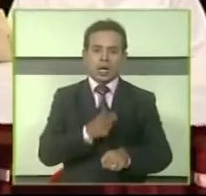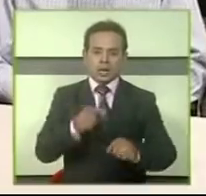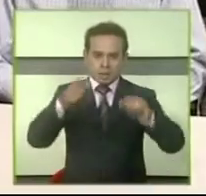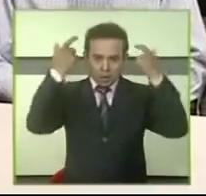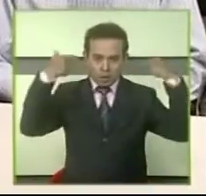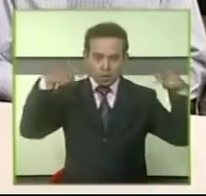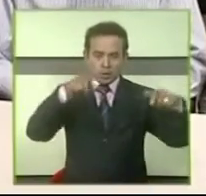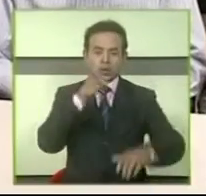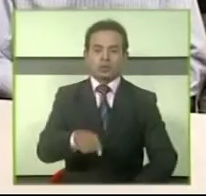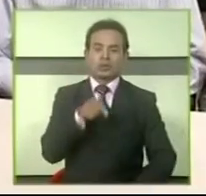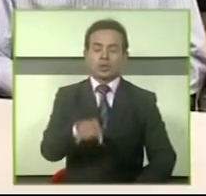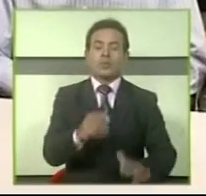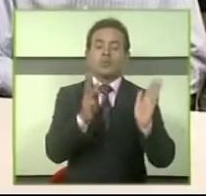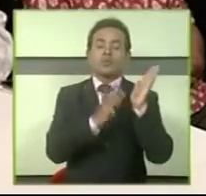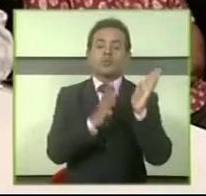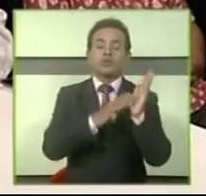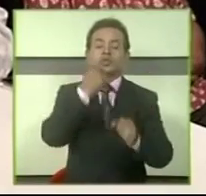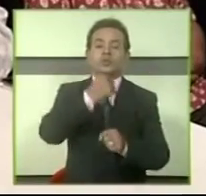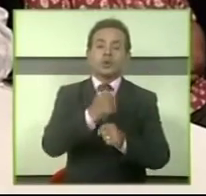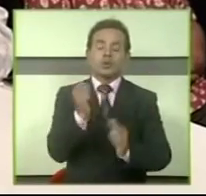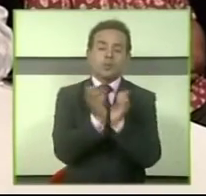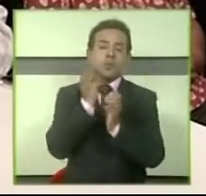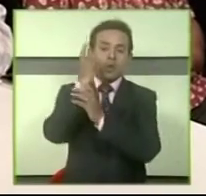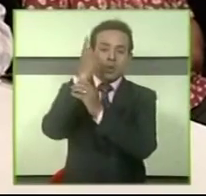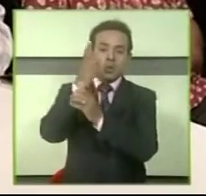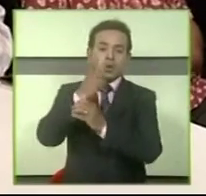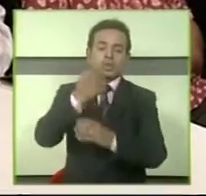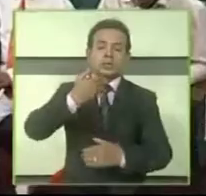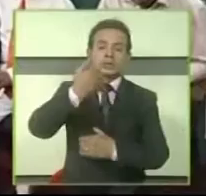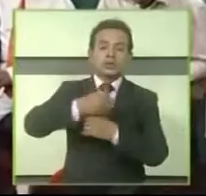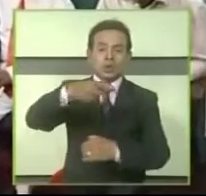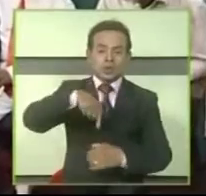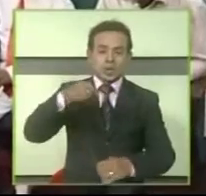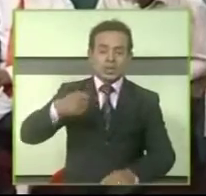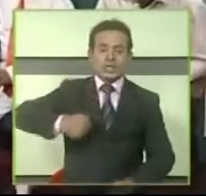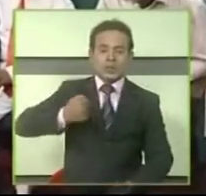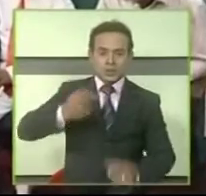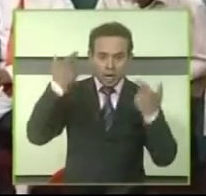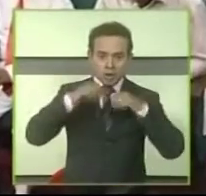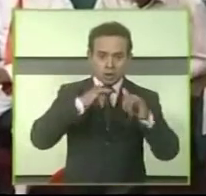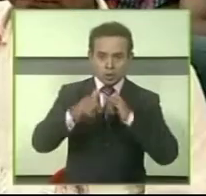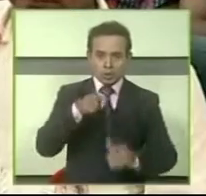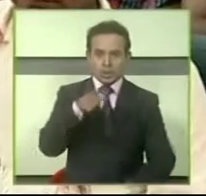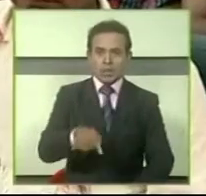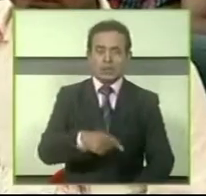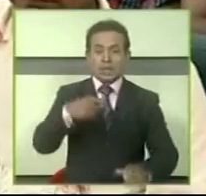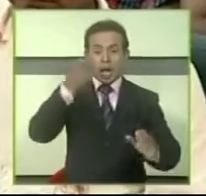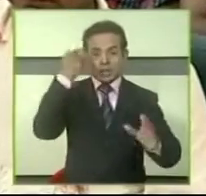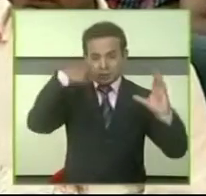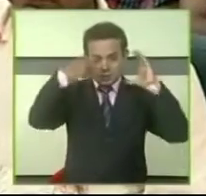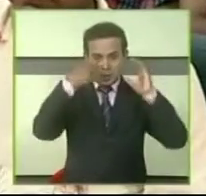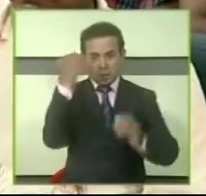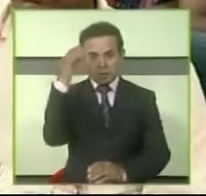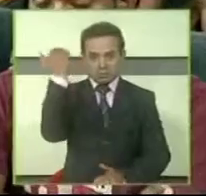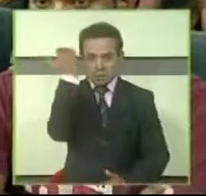सभाय ए मंतव्य करेन। संगठनेर सभापति चित्रनायक फारूकेर सभापतित्वे सभाय अन्यान्यर मध्ये संगठनेर मुखपात्र हबीबुर रहमान हबीब, साधारण